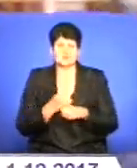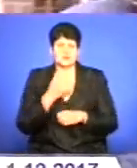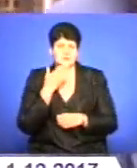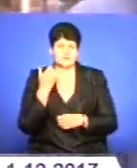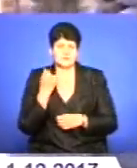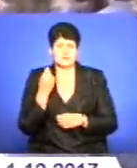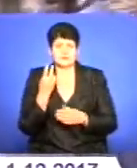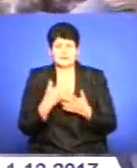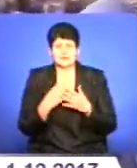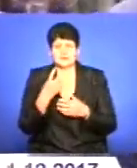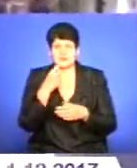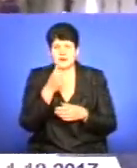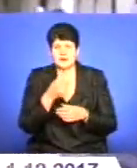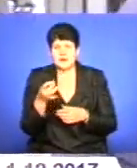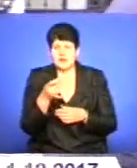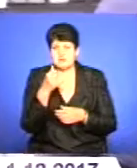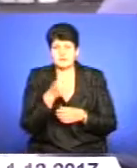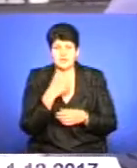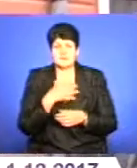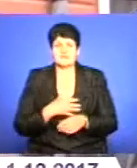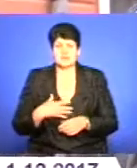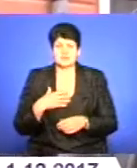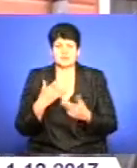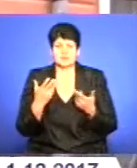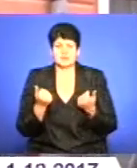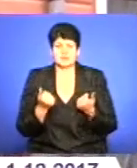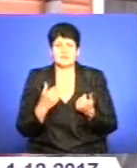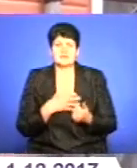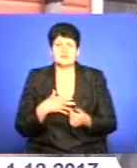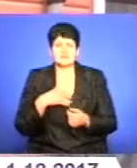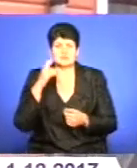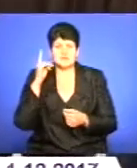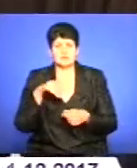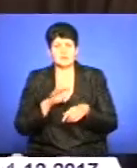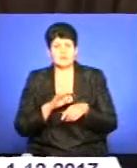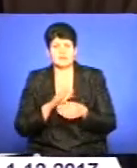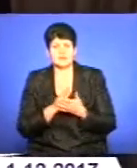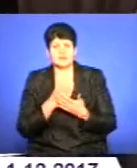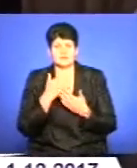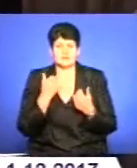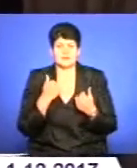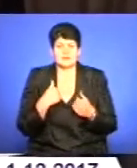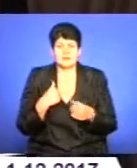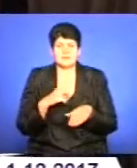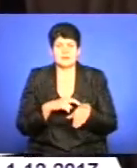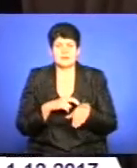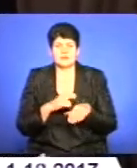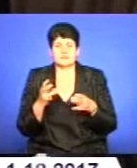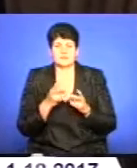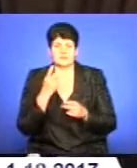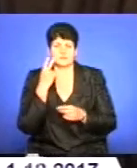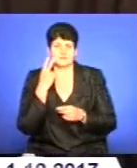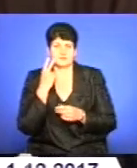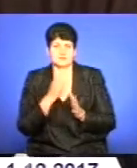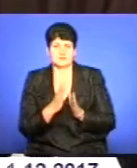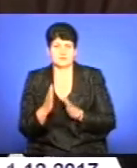рази в рік, я не знаю, але важливо, звичайно. То важливо, щоб знати, чи ти хворий, чи ні. Так як нам, лікарям, це потрібно стабільно, того, що